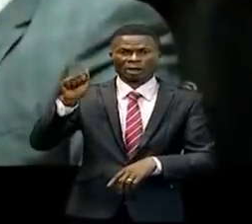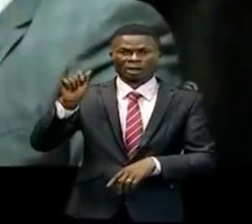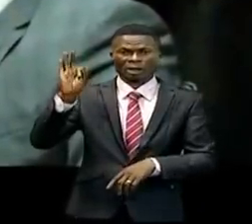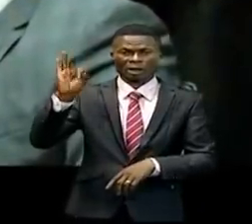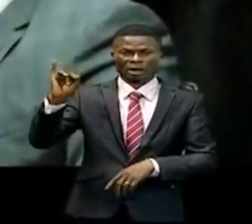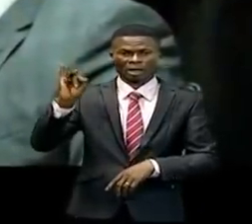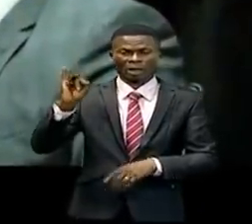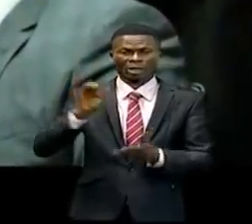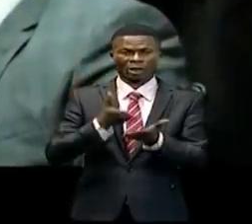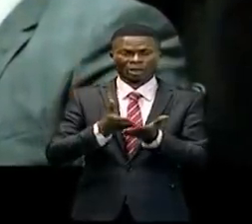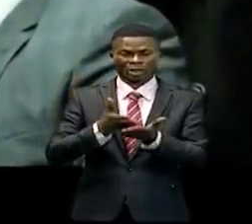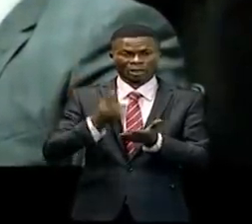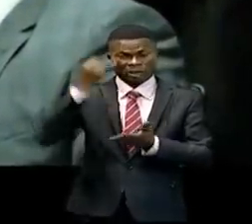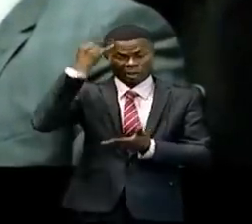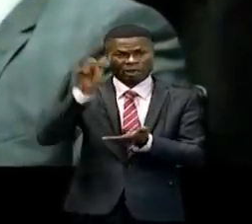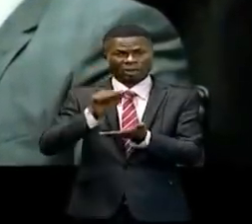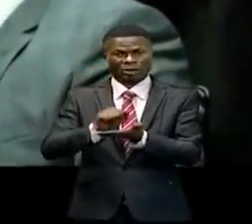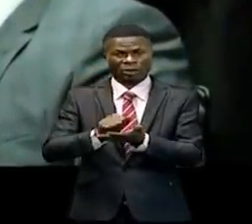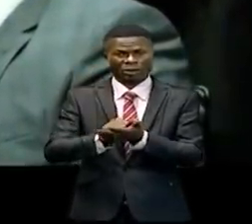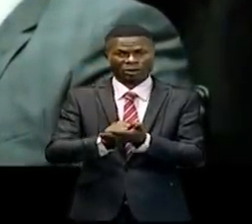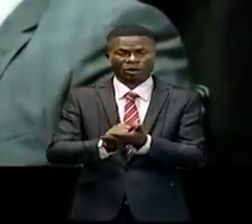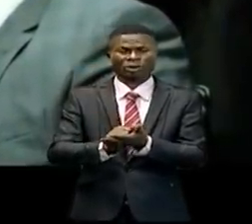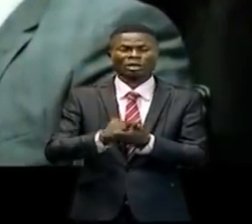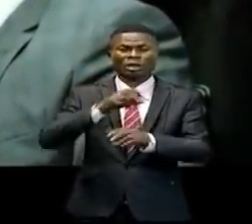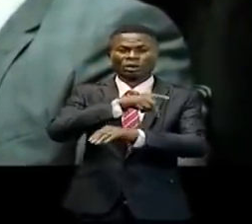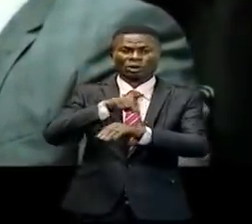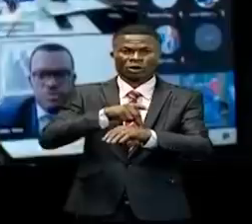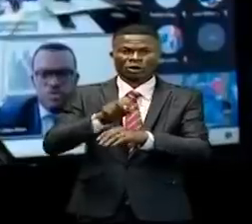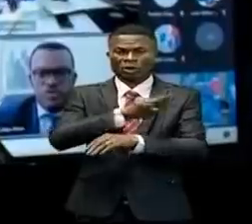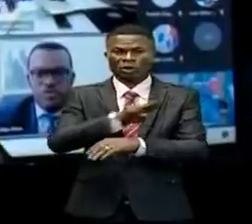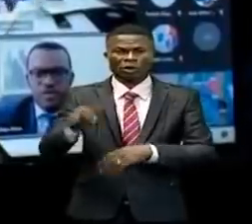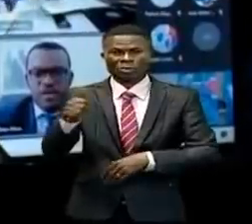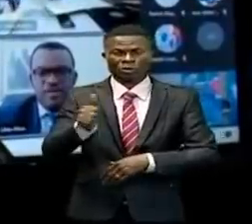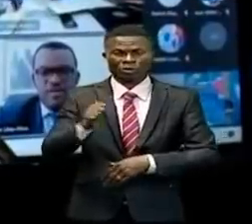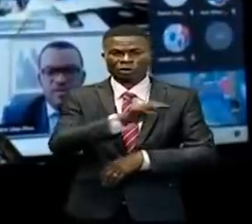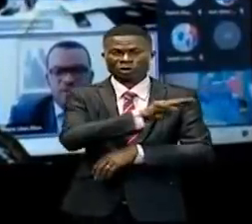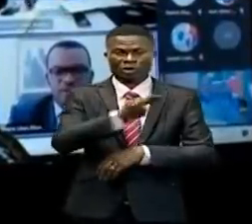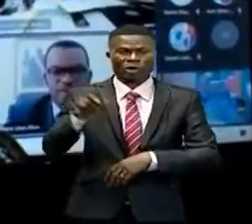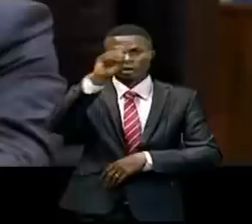African Forest Initiative, pour la période